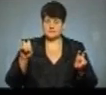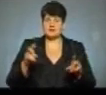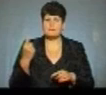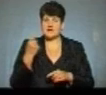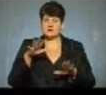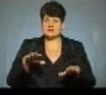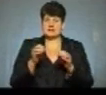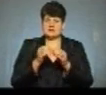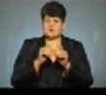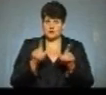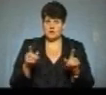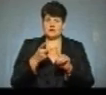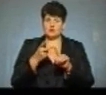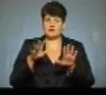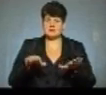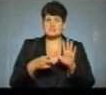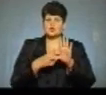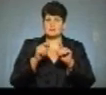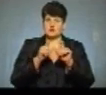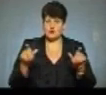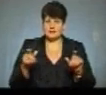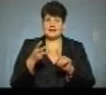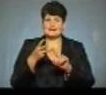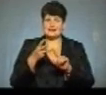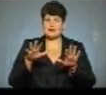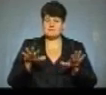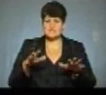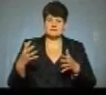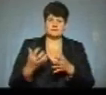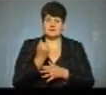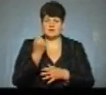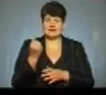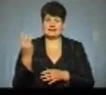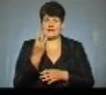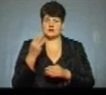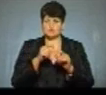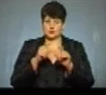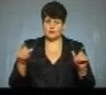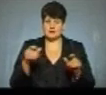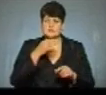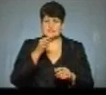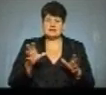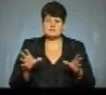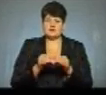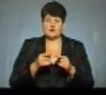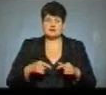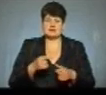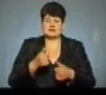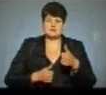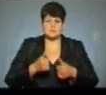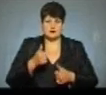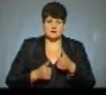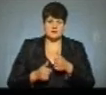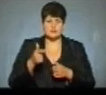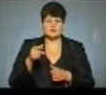школа Тернополя, друге місце – команди 7-ї школи, третє місце вибороли учні 3-ї школи, розповіла співорганізаторка змагань Галина